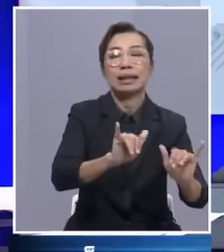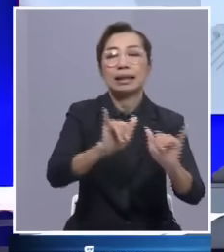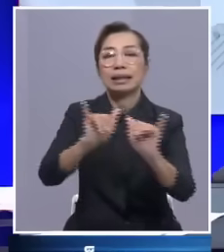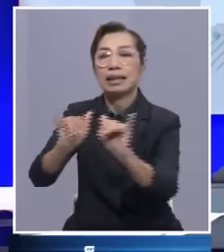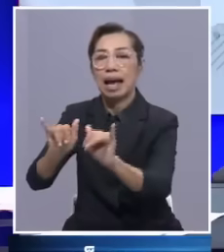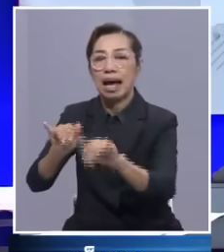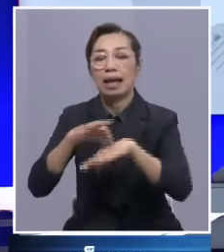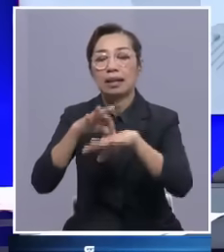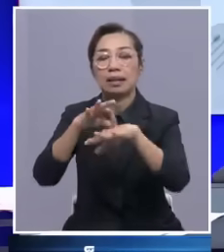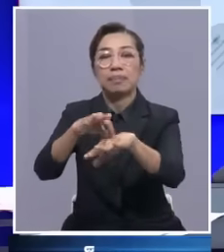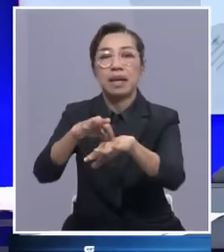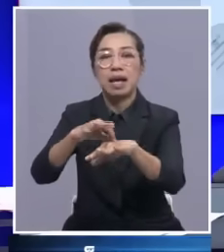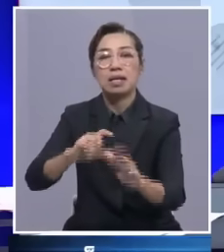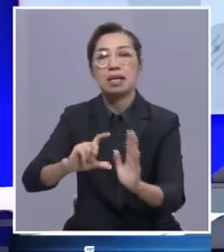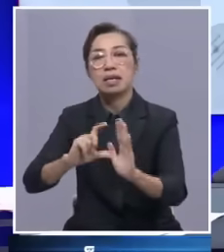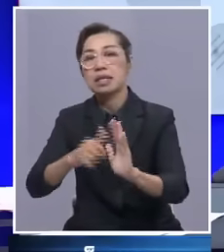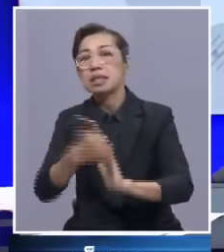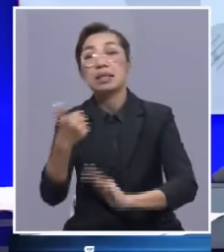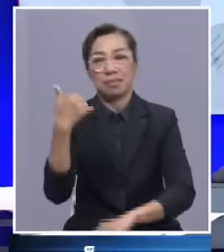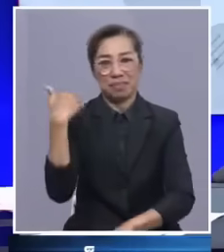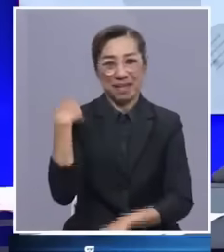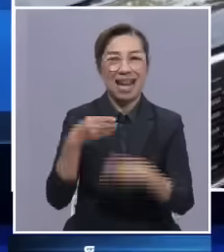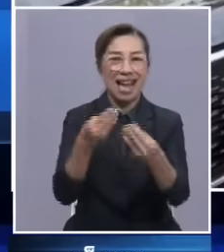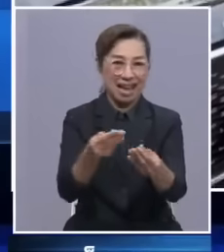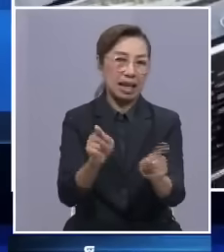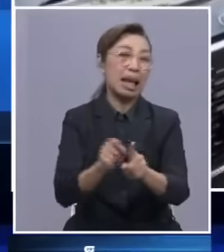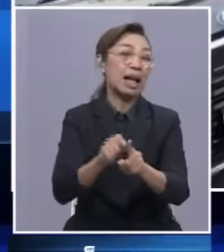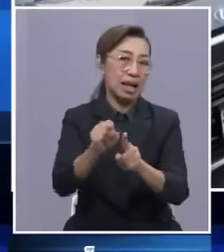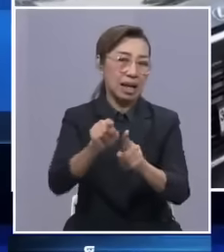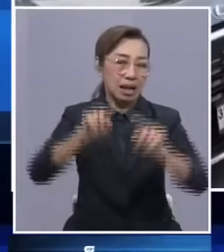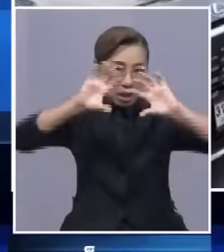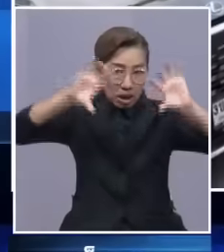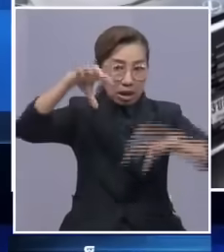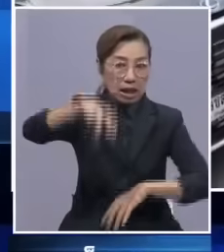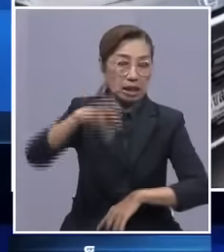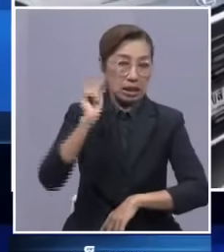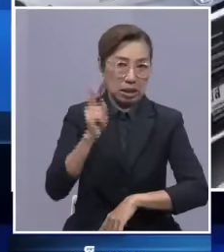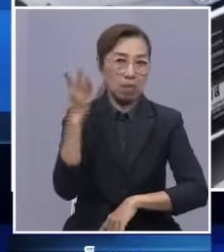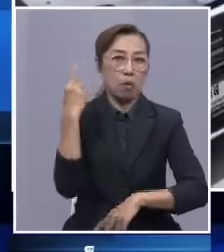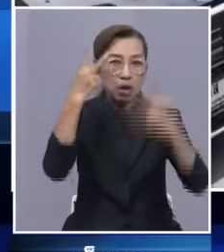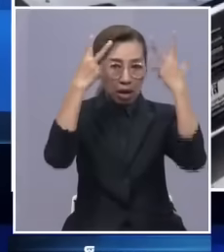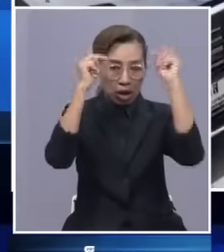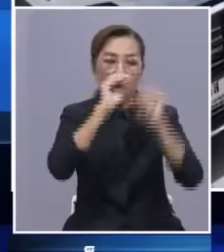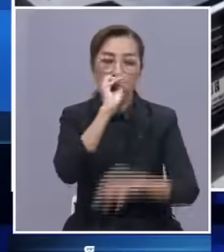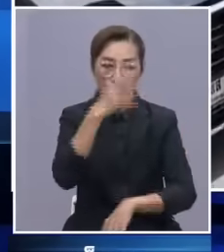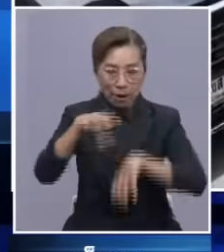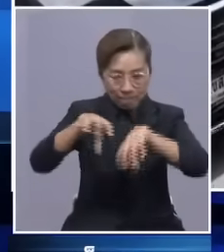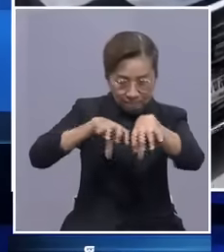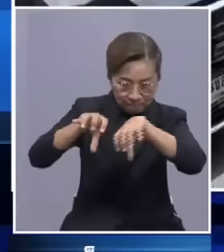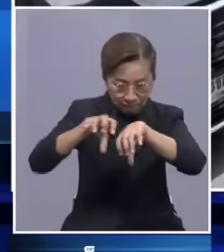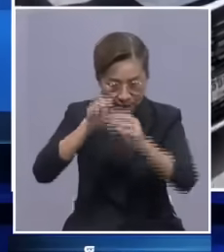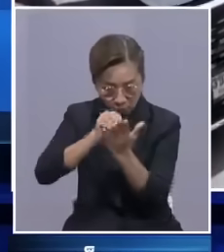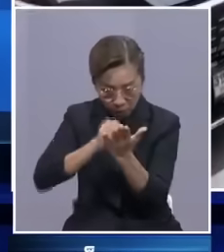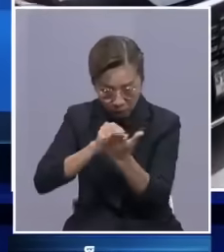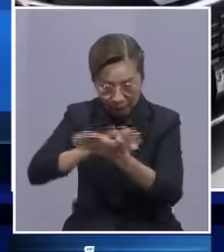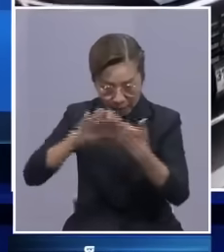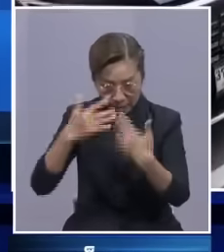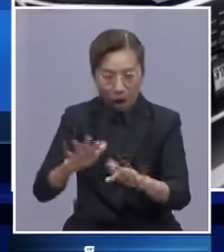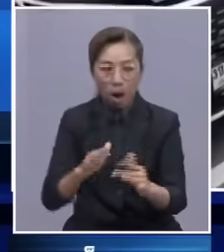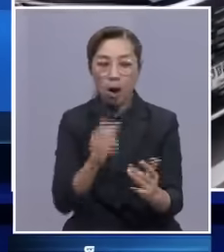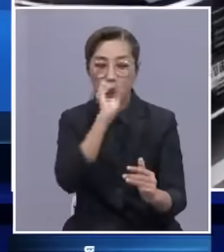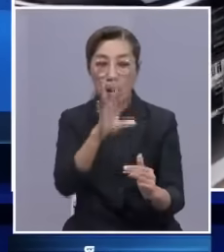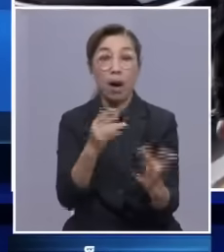จับตาดูที่ทำเนียบรัฐบาลนะครับจริงๆเมื่อวานนี้นายกรัฐมนตรีส่งสัญญาณมาละว่าลงตัวแล้ว ครับ รออดใ